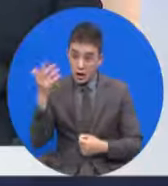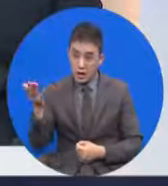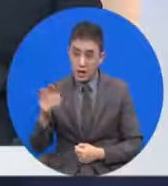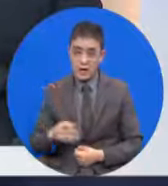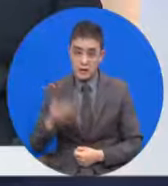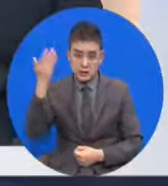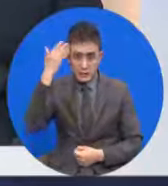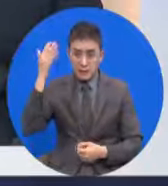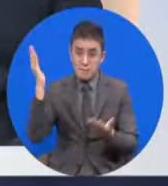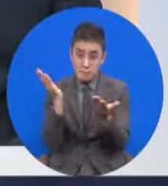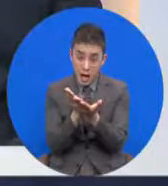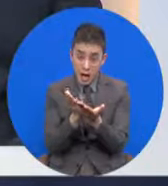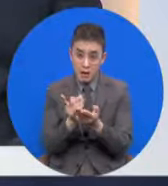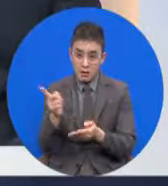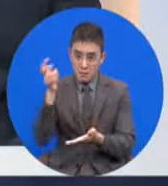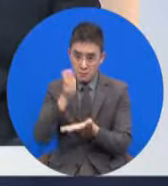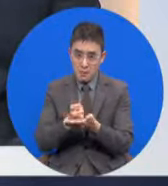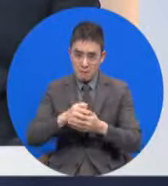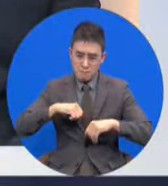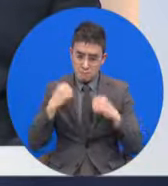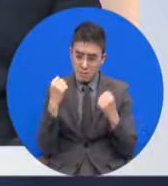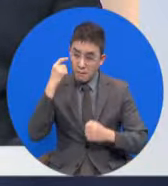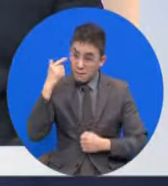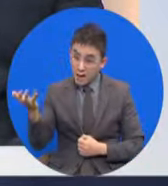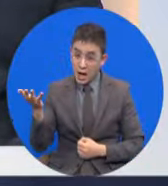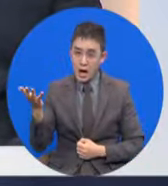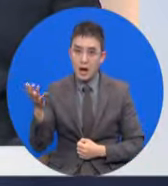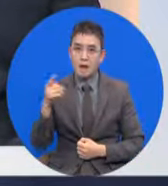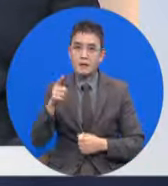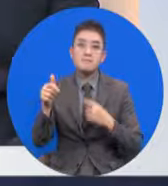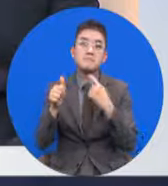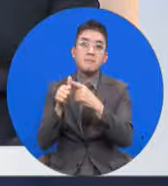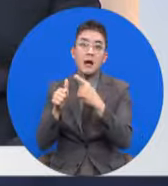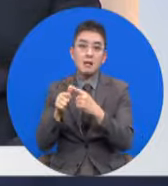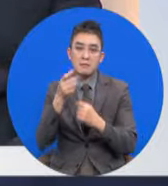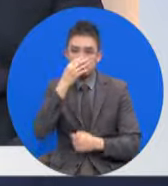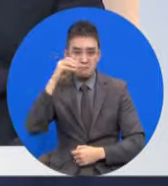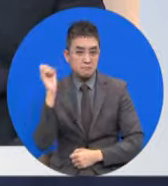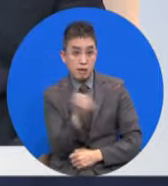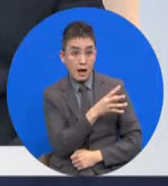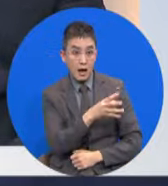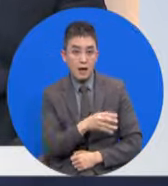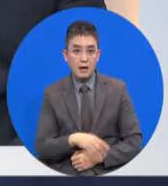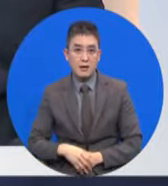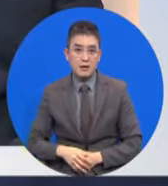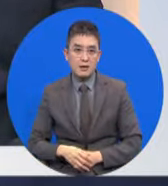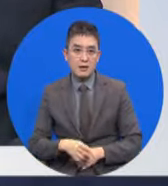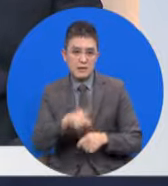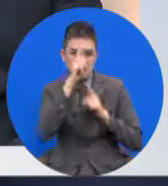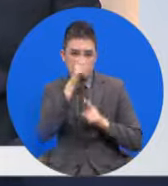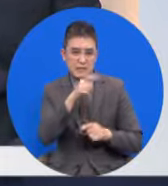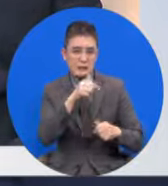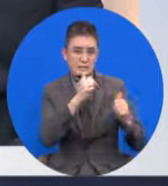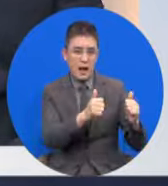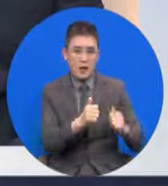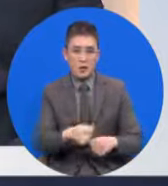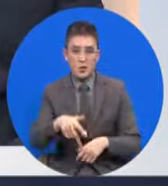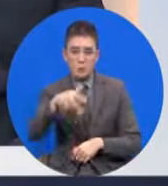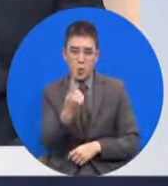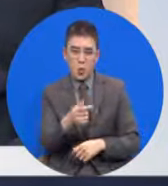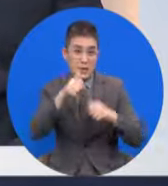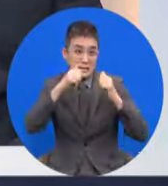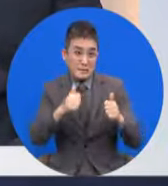맞고 법치주의를 구현해 왔느냐에 대한 비판이 깔려 있었는데 그걸 무시하고 2조 심판론만 얘기하니까